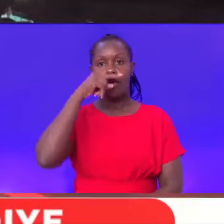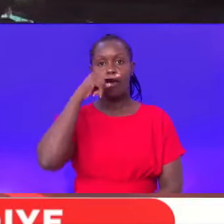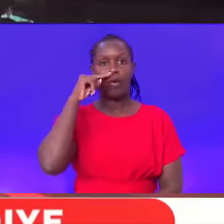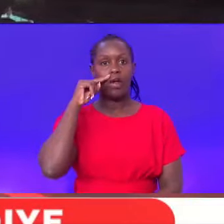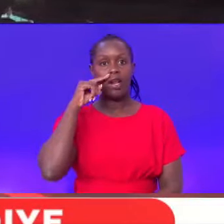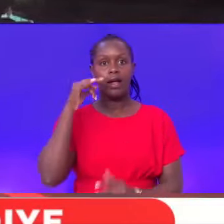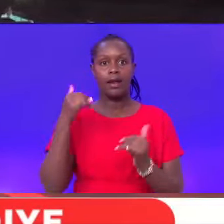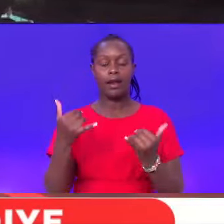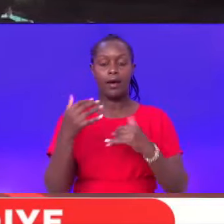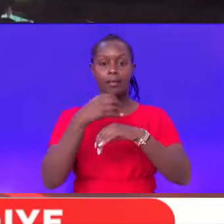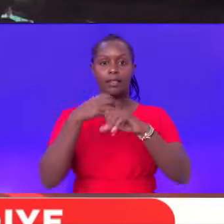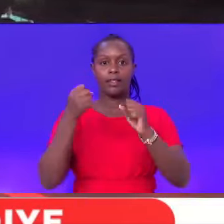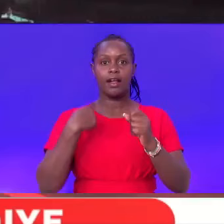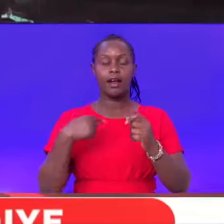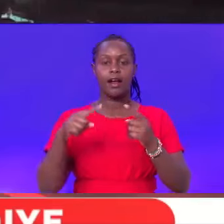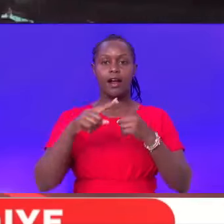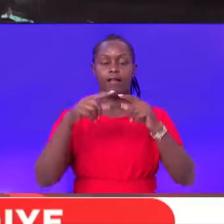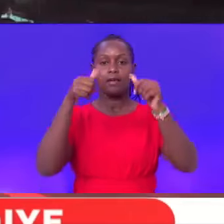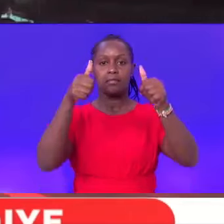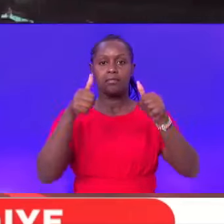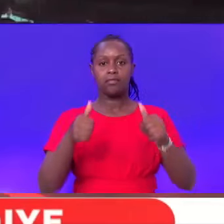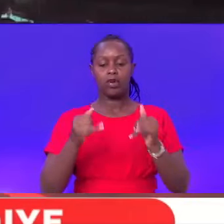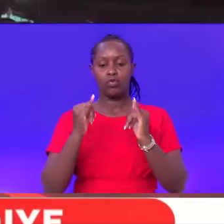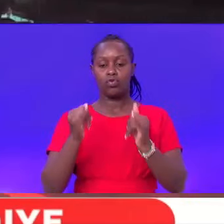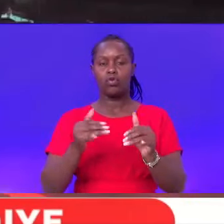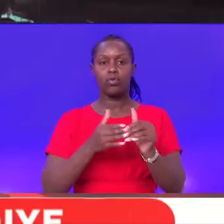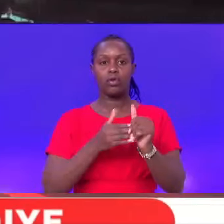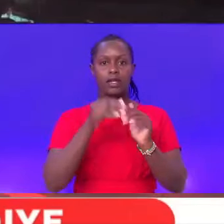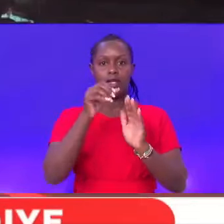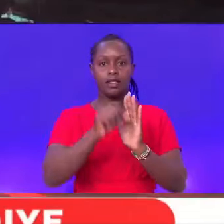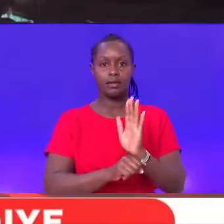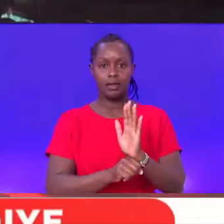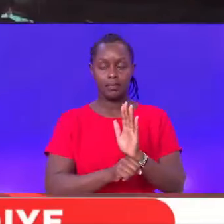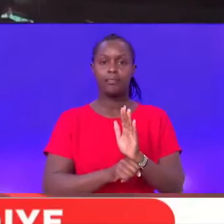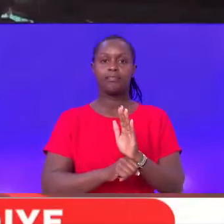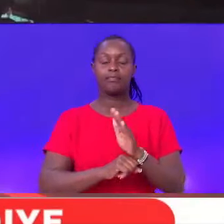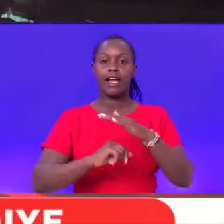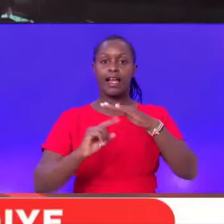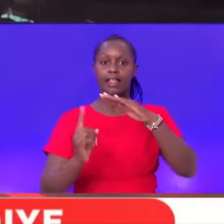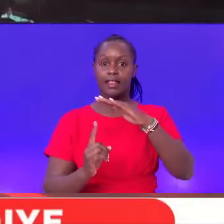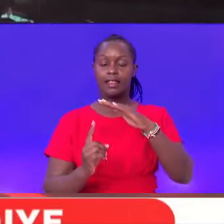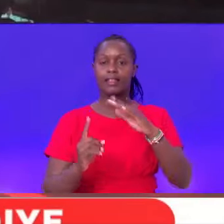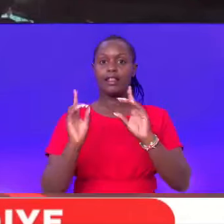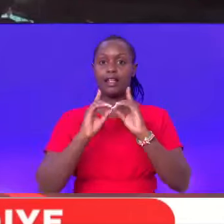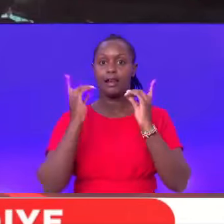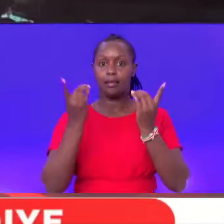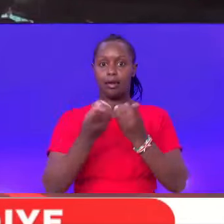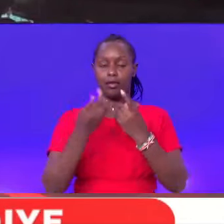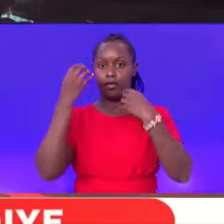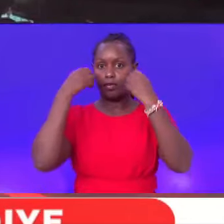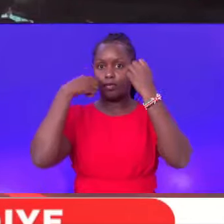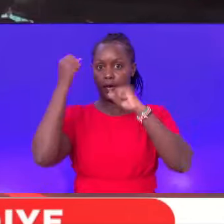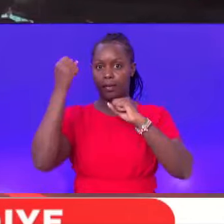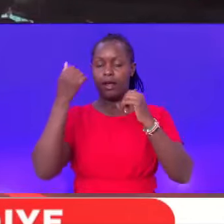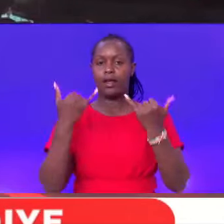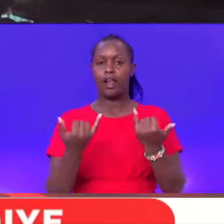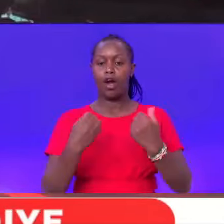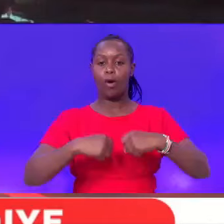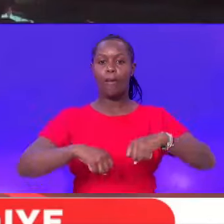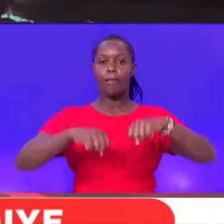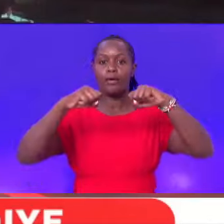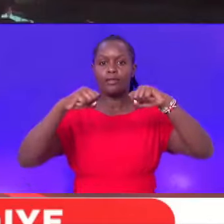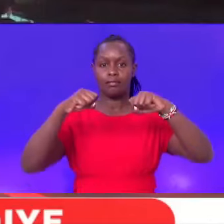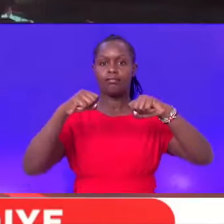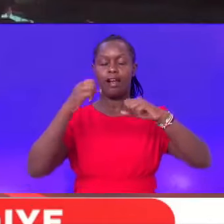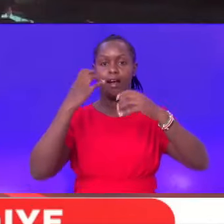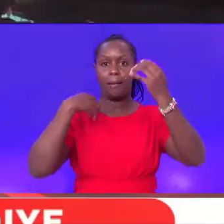amelazimika kuchapisha rasmi uongozi mpya katika wizara ya idara ya jeshi, sasa akimteua Charles Kahariri